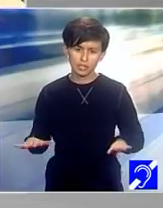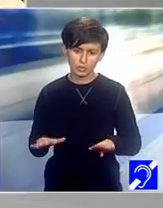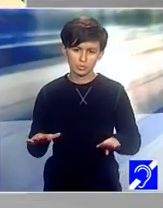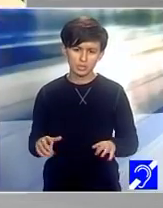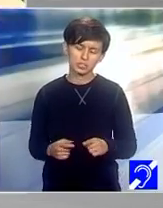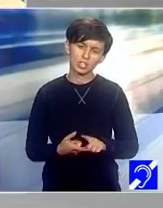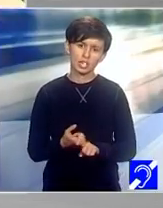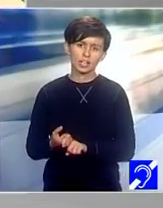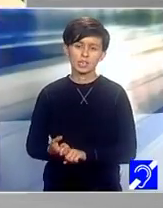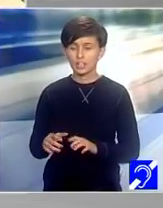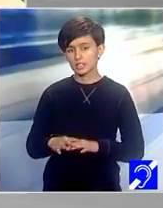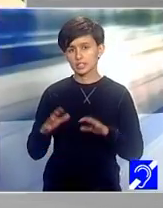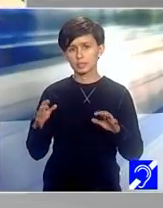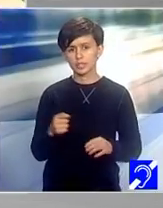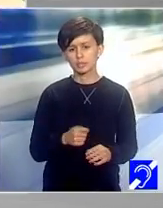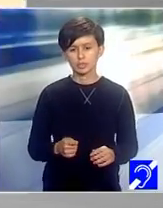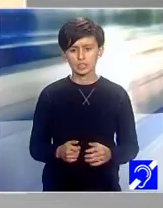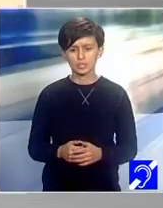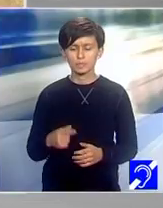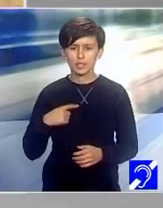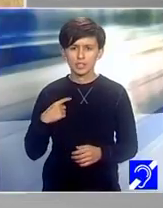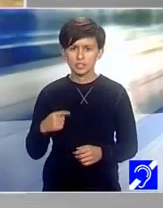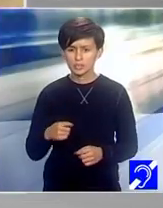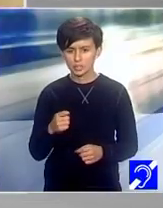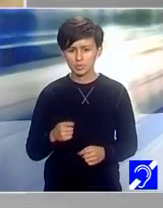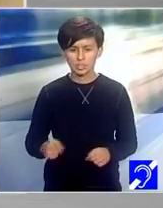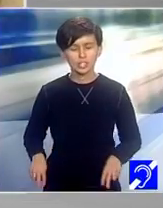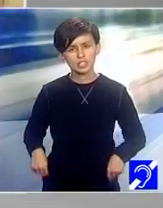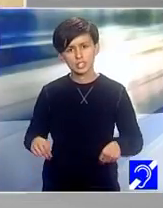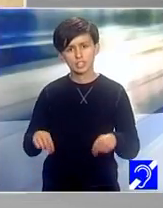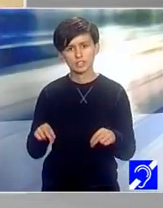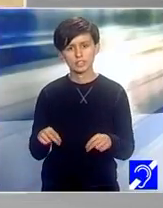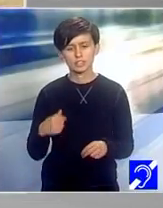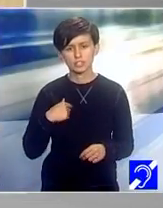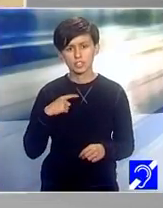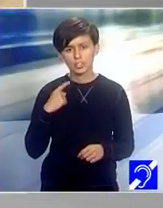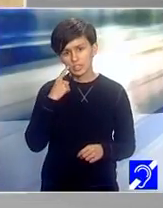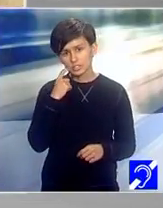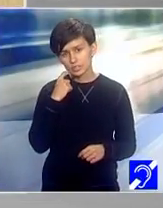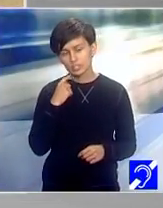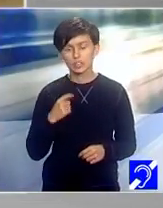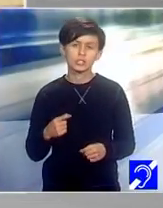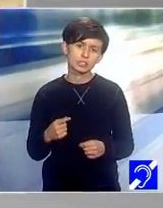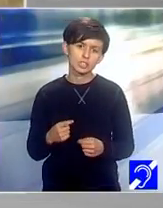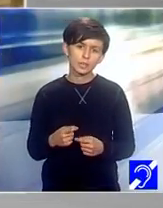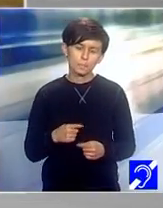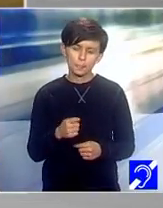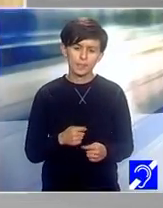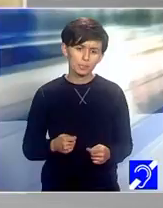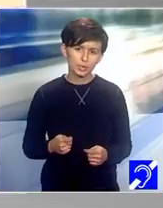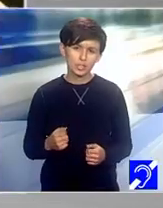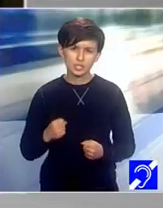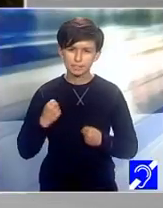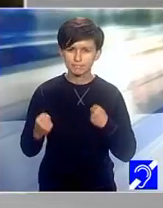de efortul financiar pe care sunt proiecte totuși de investiții. Sunt curios totuși de la Florin să aflu proiectele astea de dinamism între comunități, între